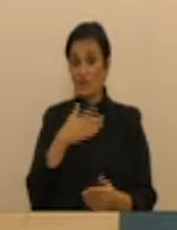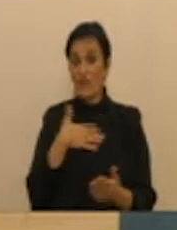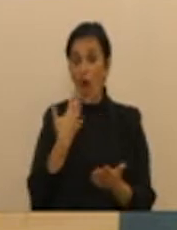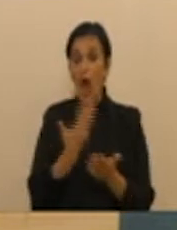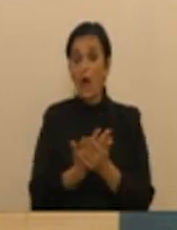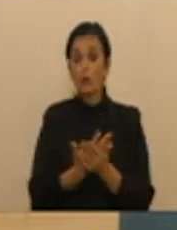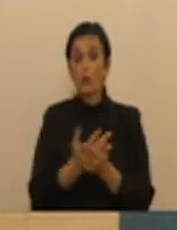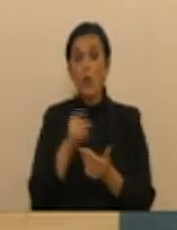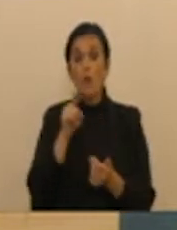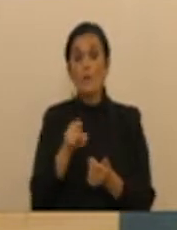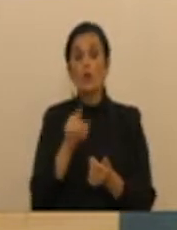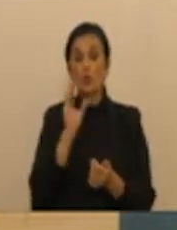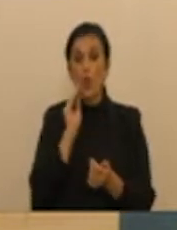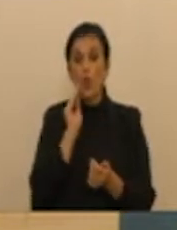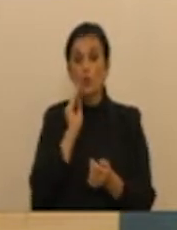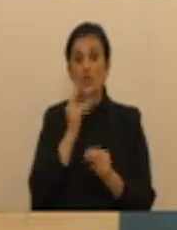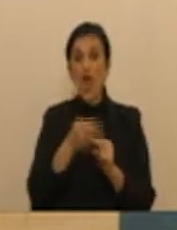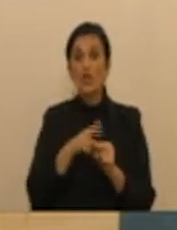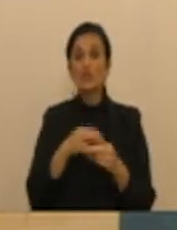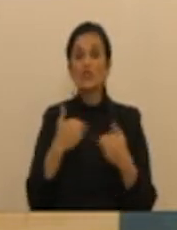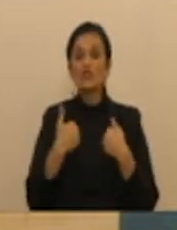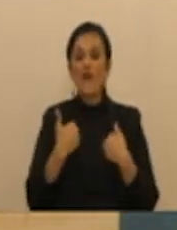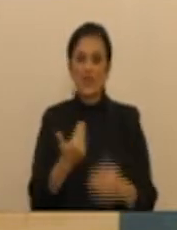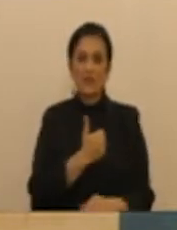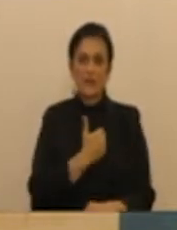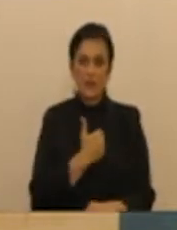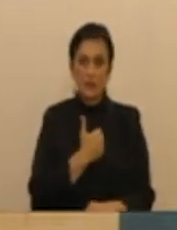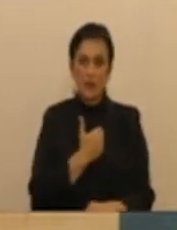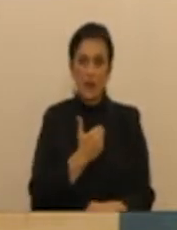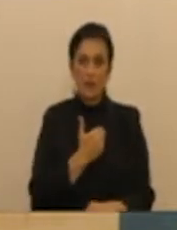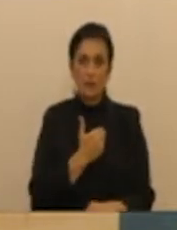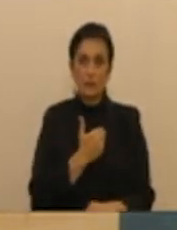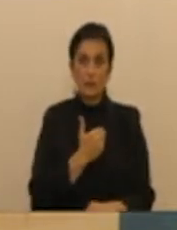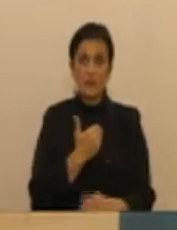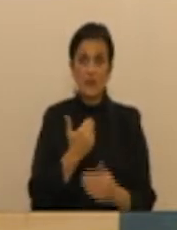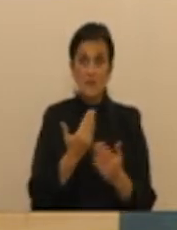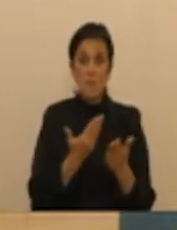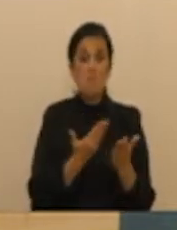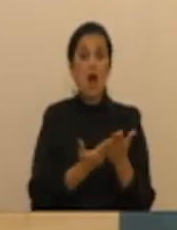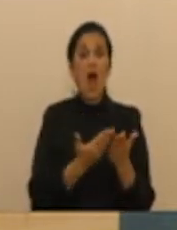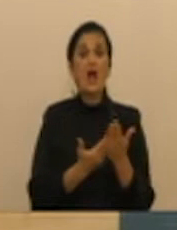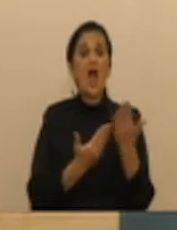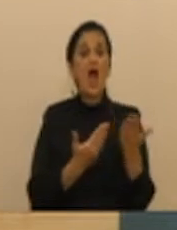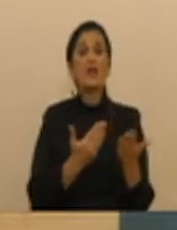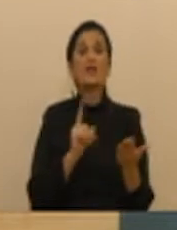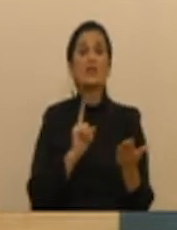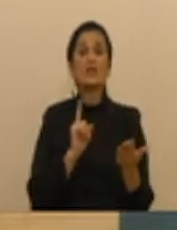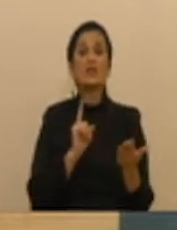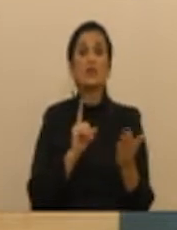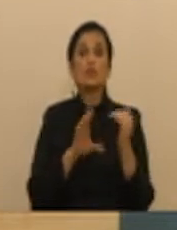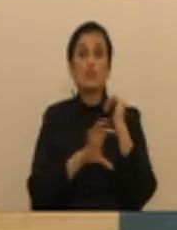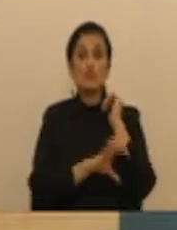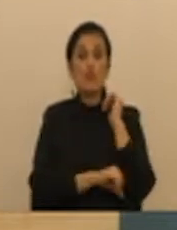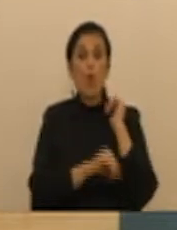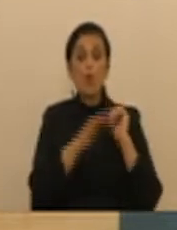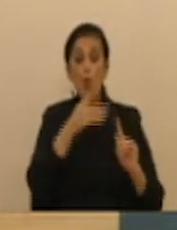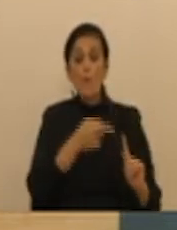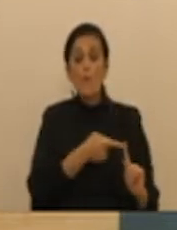მაშინ, როდესაც ეს ჩვენ გვინდა. მისი მაგალითი არის აი ეს ამ ბოლო